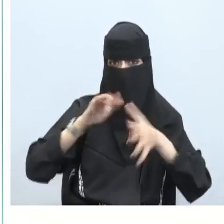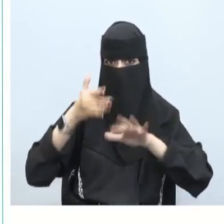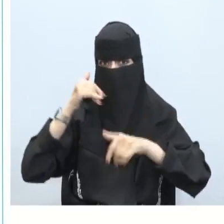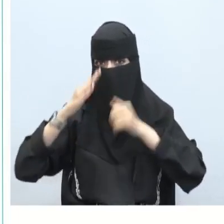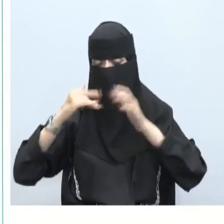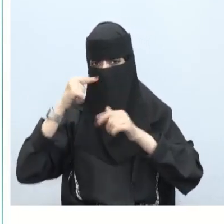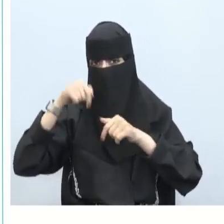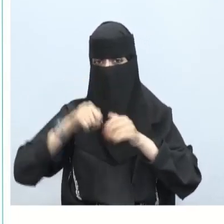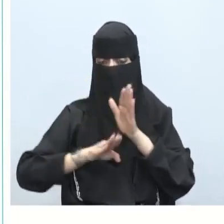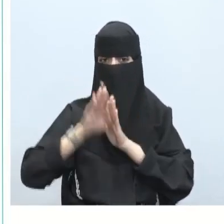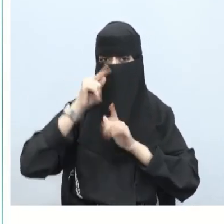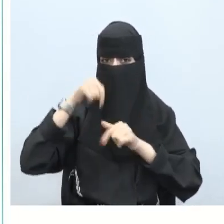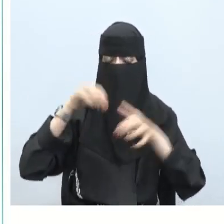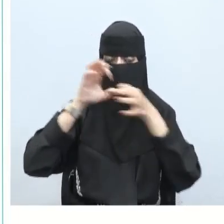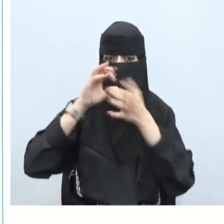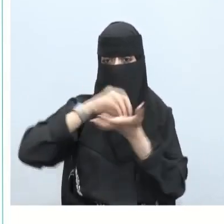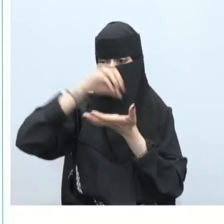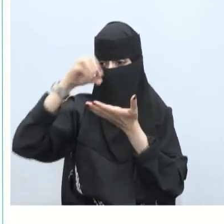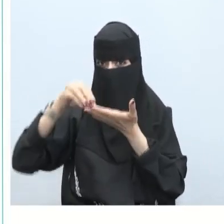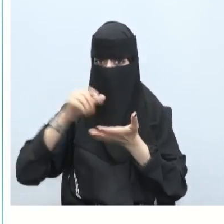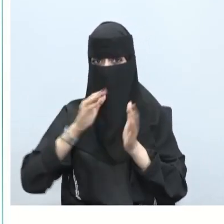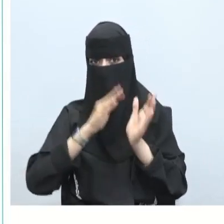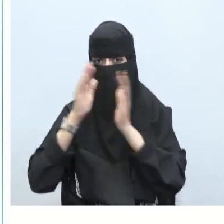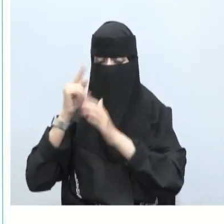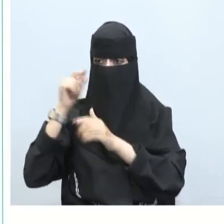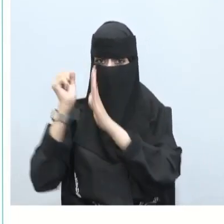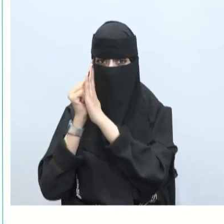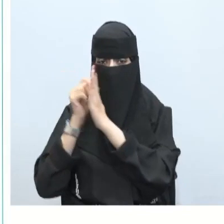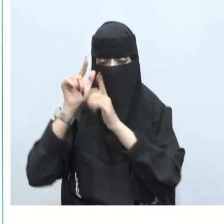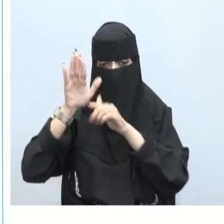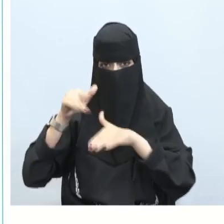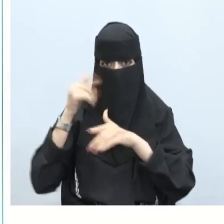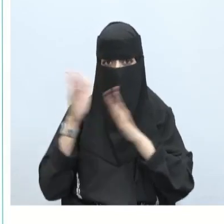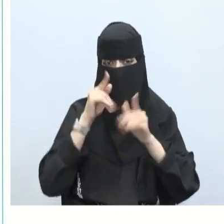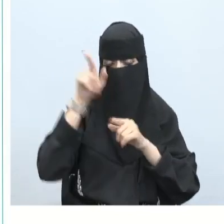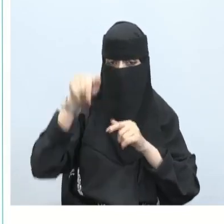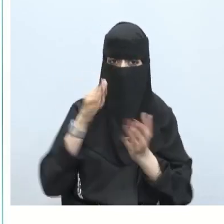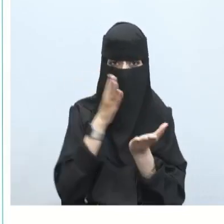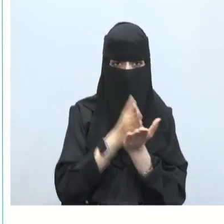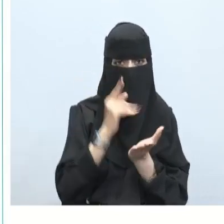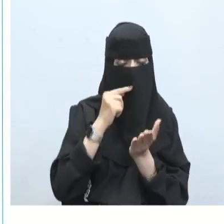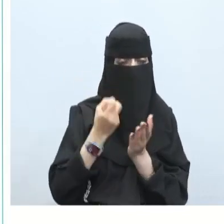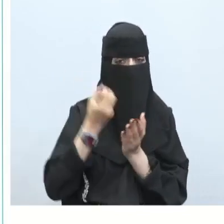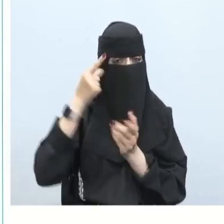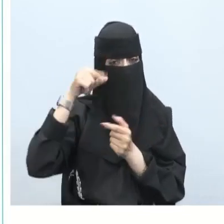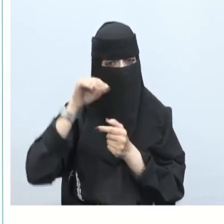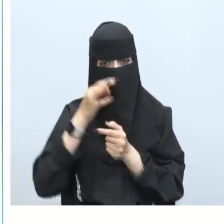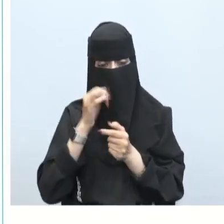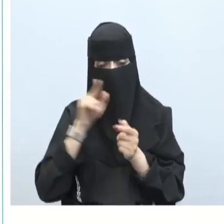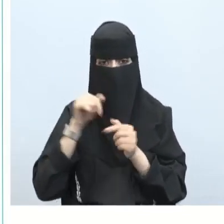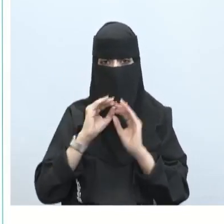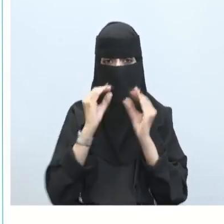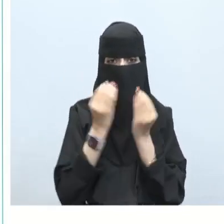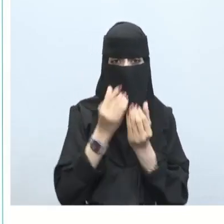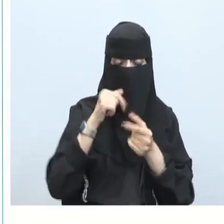الادا فيما يتعلق في نقل البضائع لمنازلنا وايضا وهي طريقه او فكره مبسطه لاداره